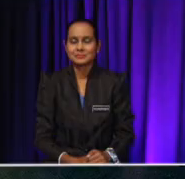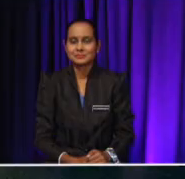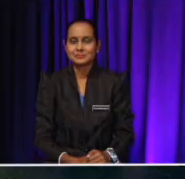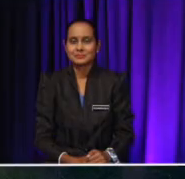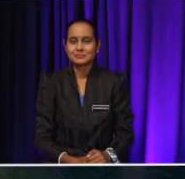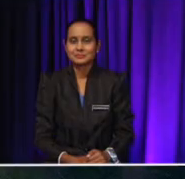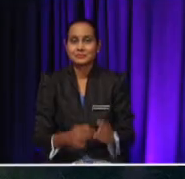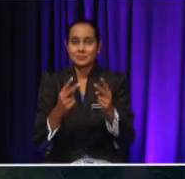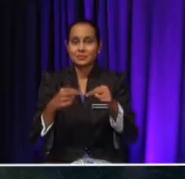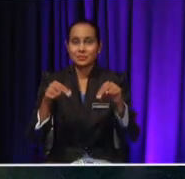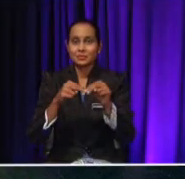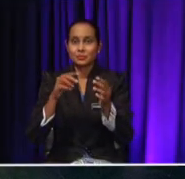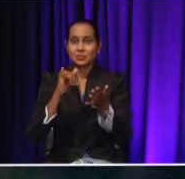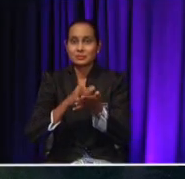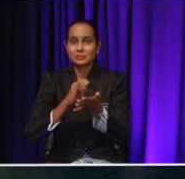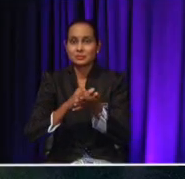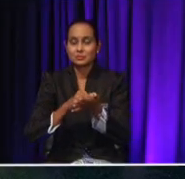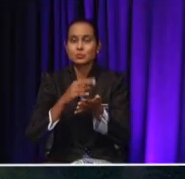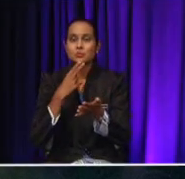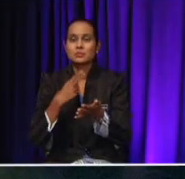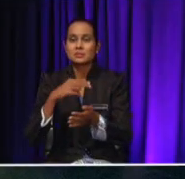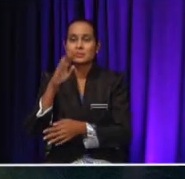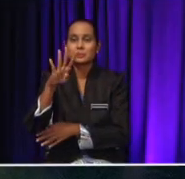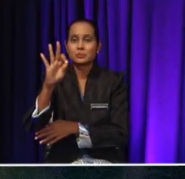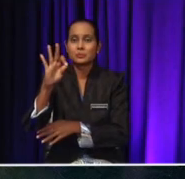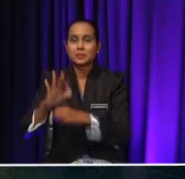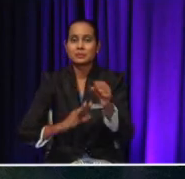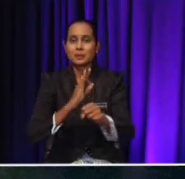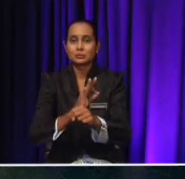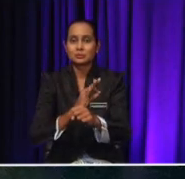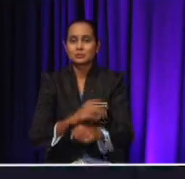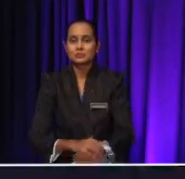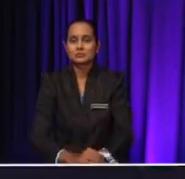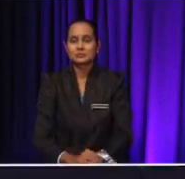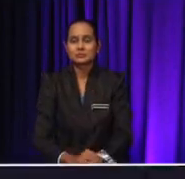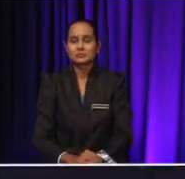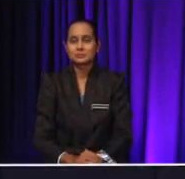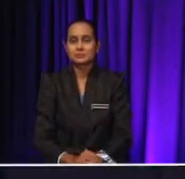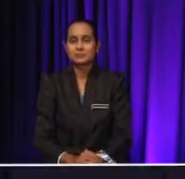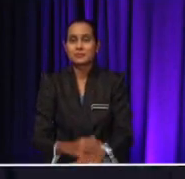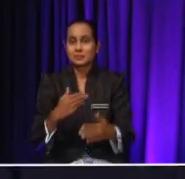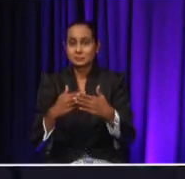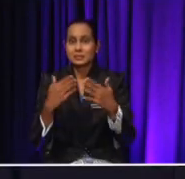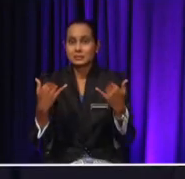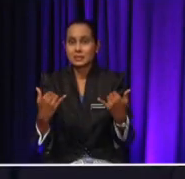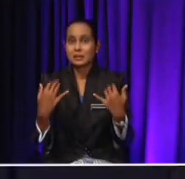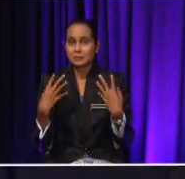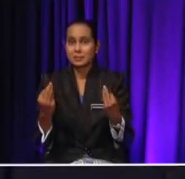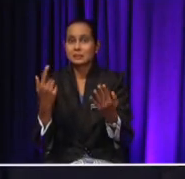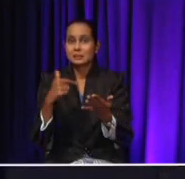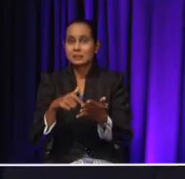tuh berusia 49 tahun 49 tahun dan sampai sekarang masih lagi